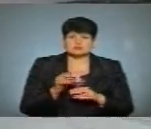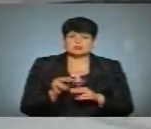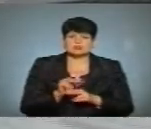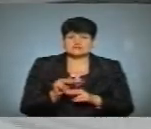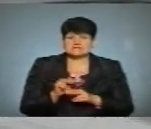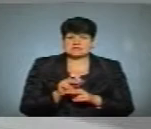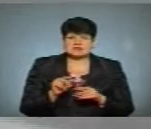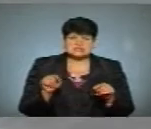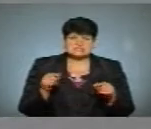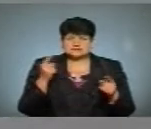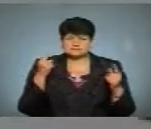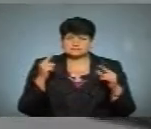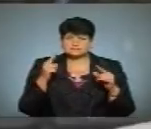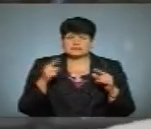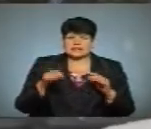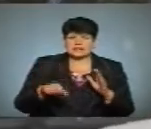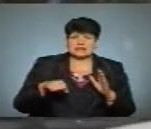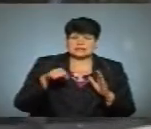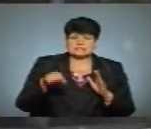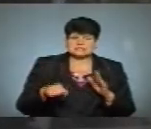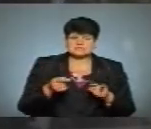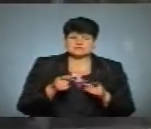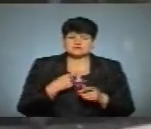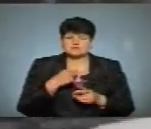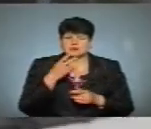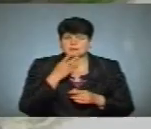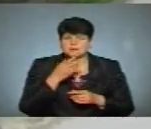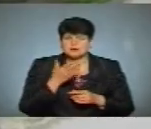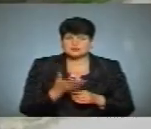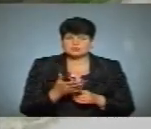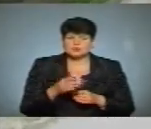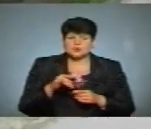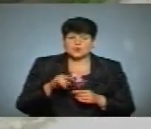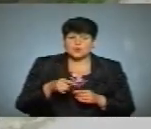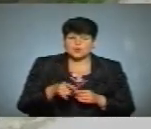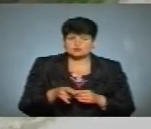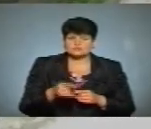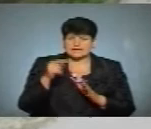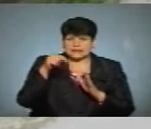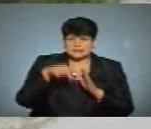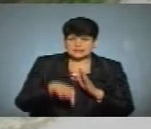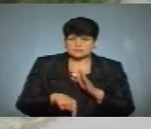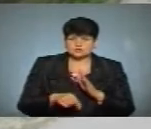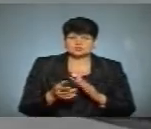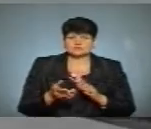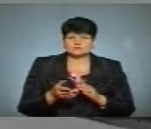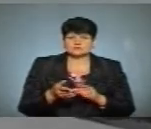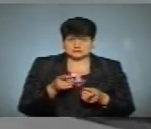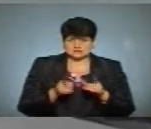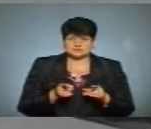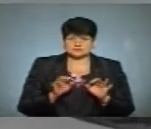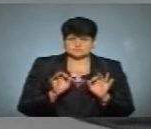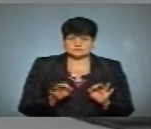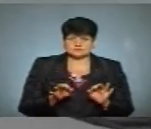і відтворення криниці. Насправді ми бачимо самий отвір і саму глибину криниці автентичну, а